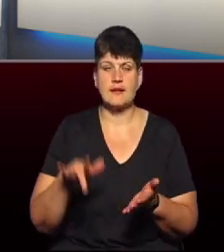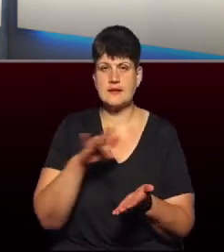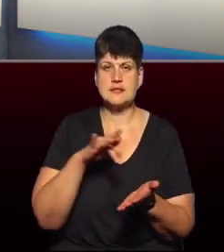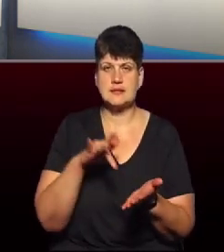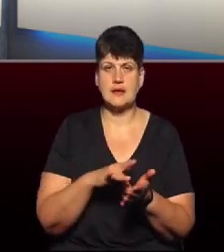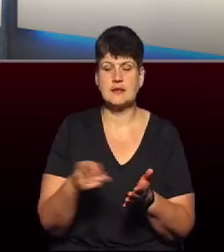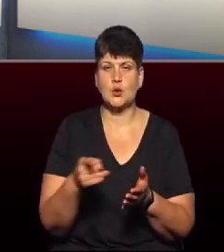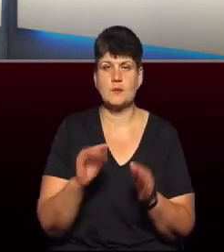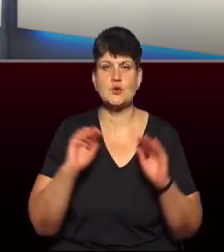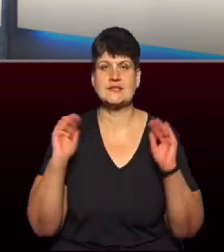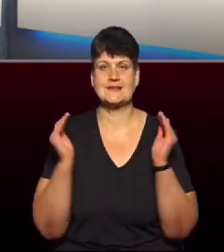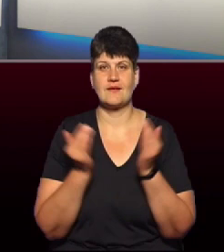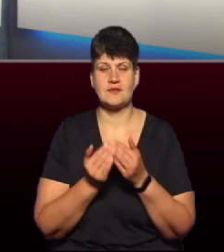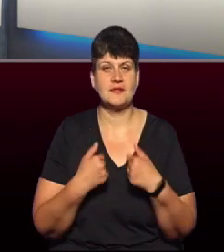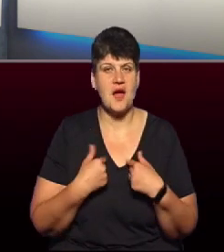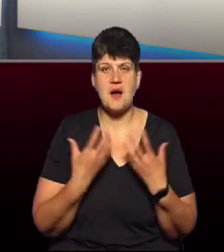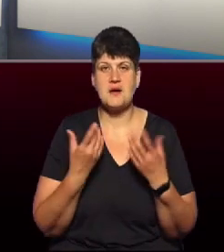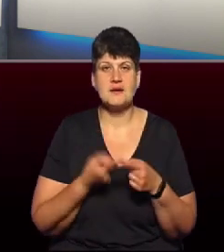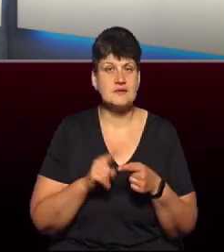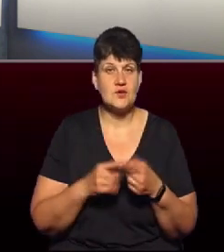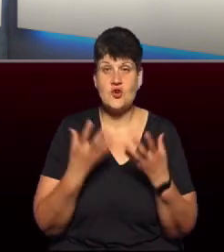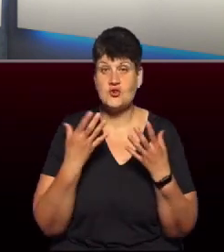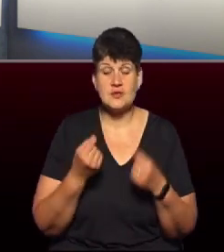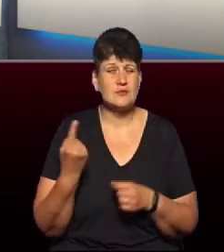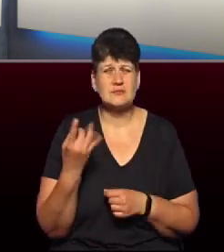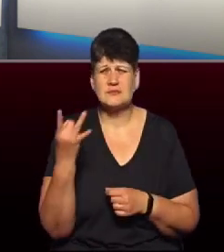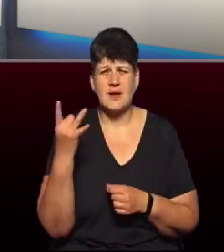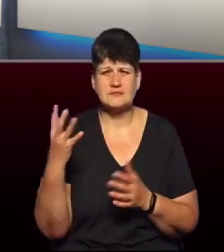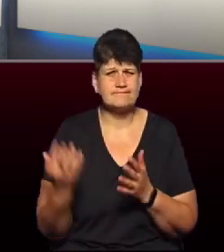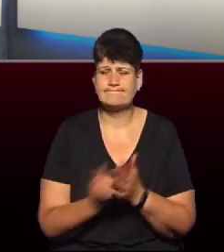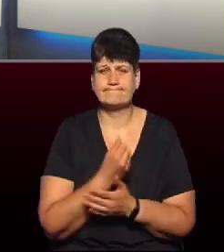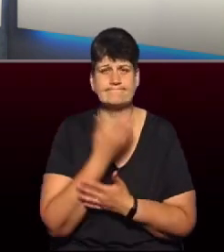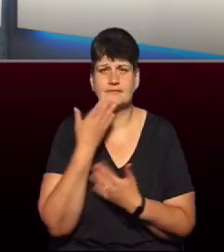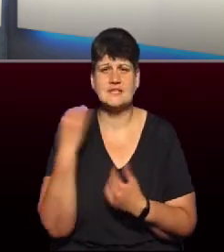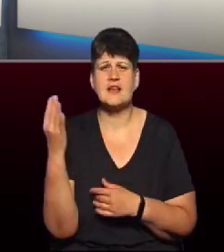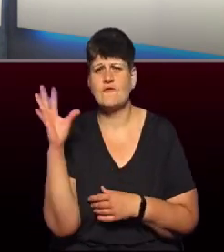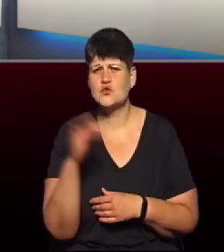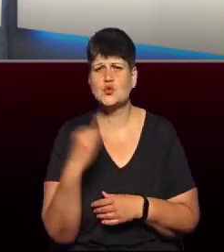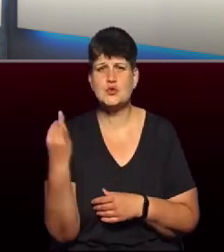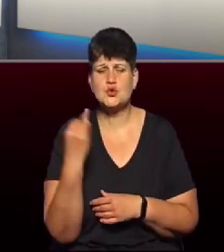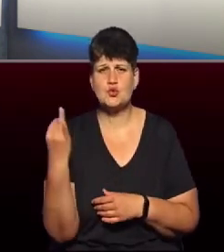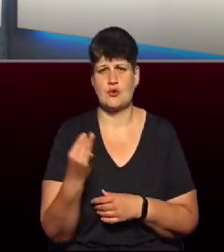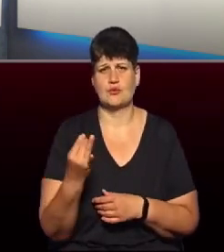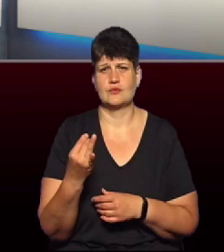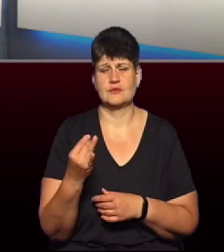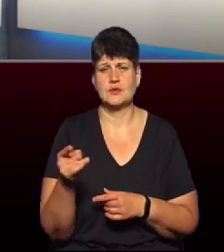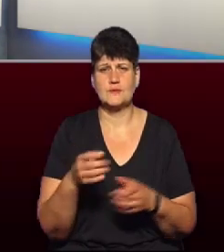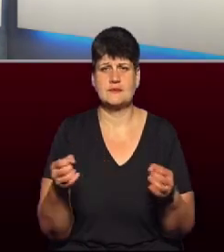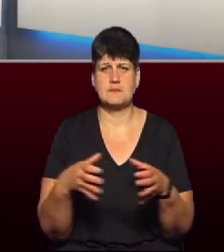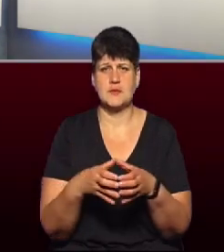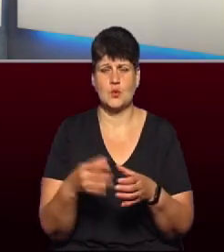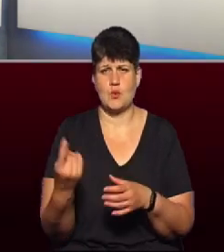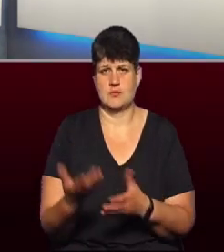стадіоні. Нам ще це ні разу не вдавалося за всю історію збірної Тернопільської області. А що необхідно,